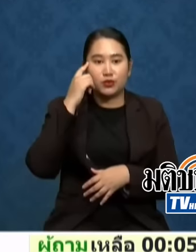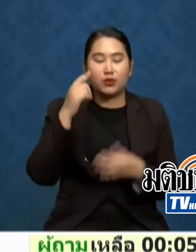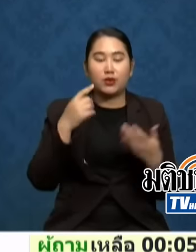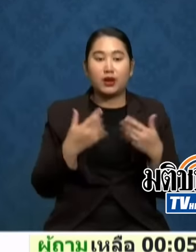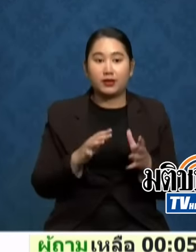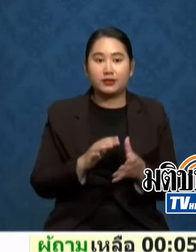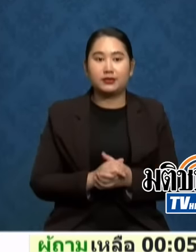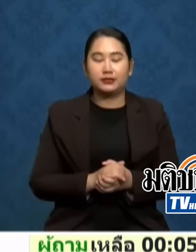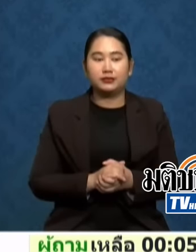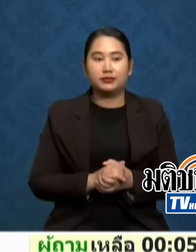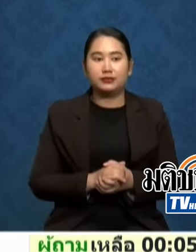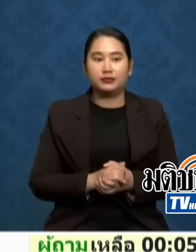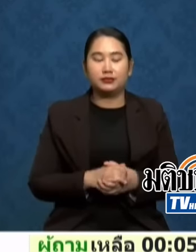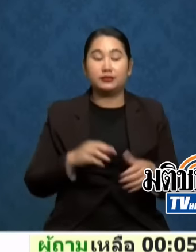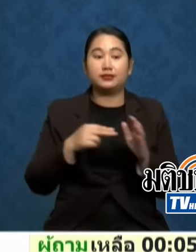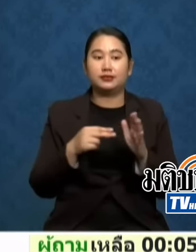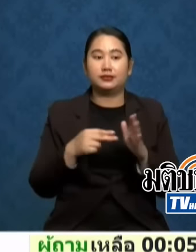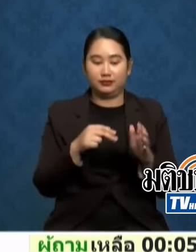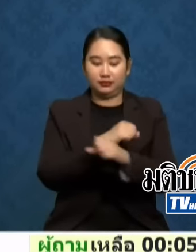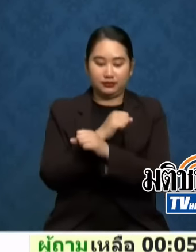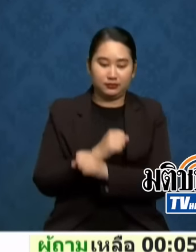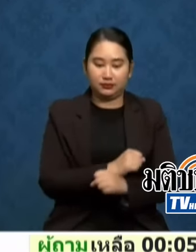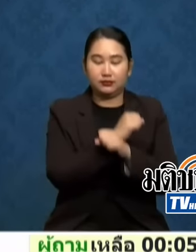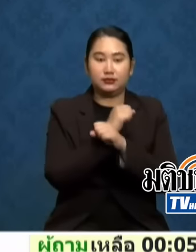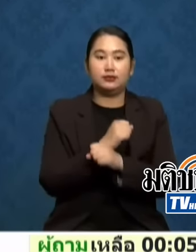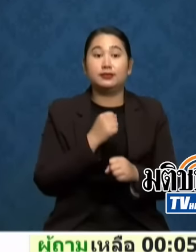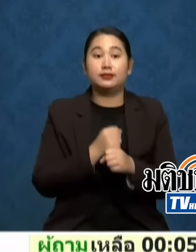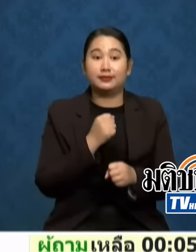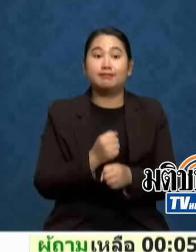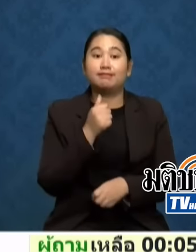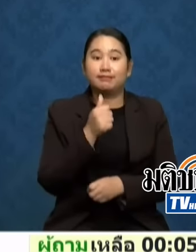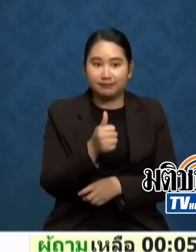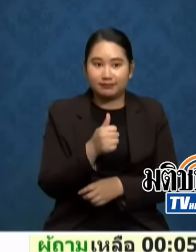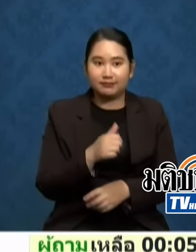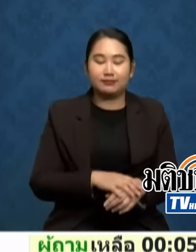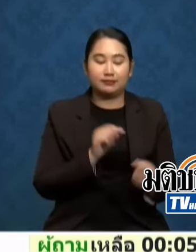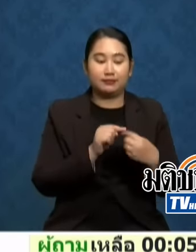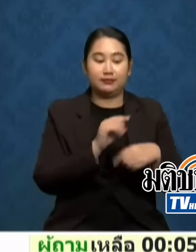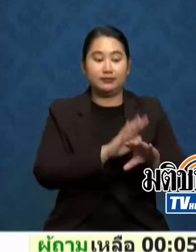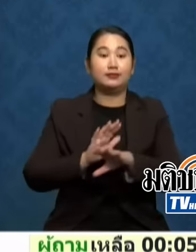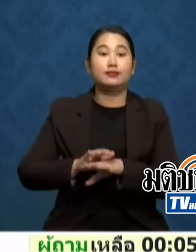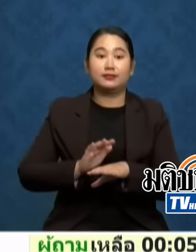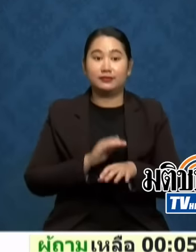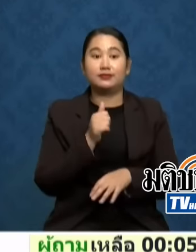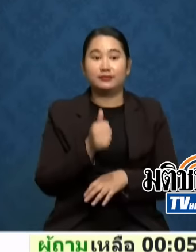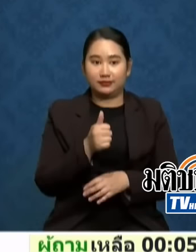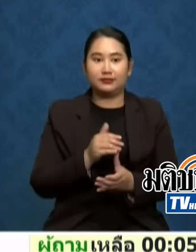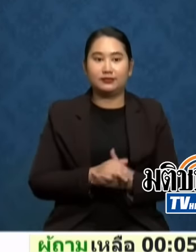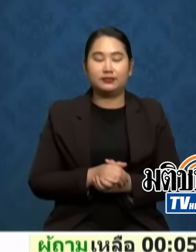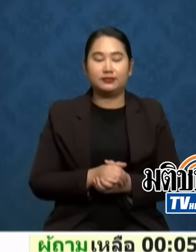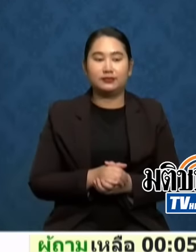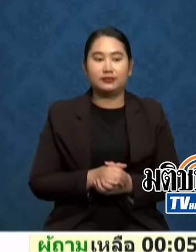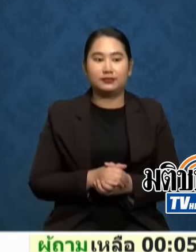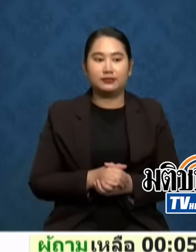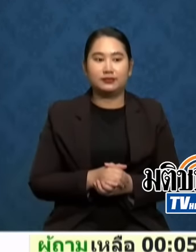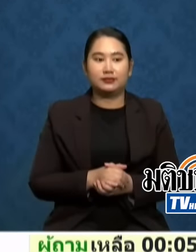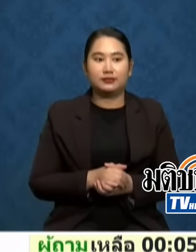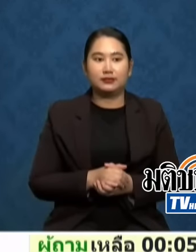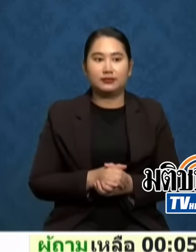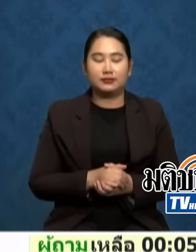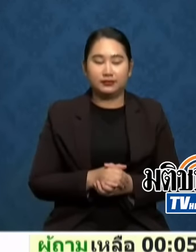ที่สามารถที่จะป้องกันได้โดยเฉพาะเรื่องของการแจ้งเตือนนะครับผมเรียนท่านประธานท่านสมาชิ